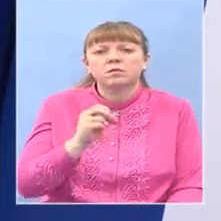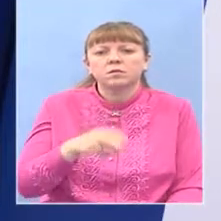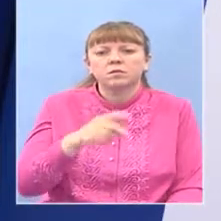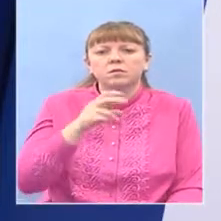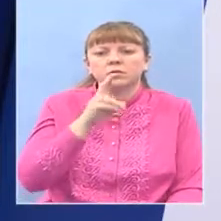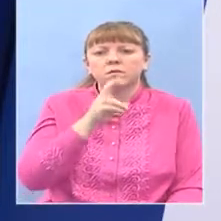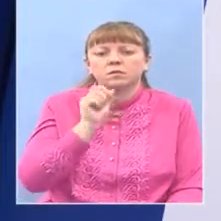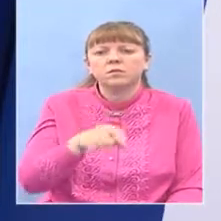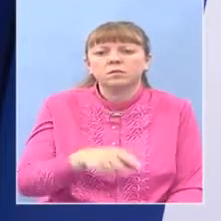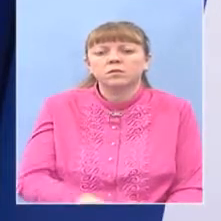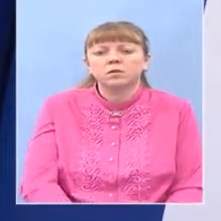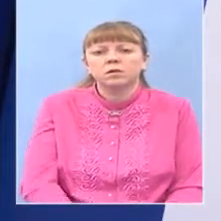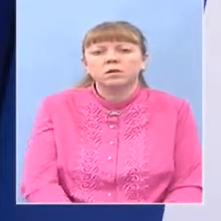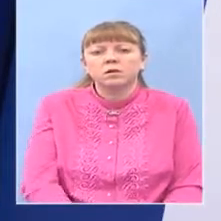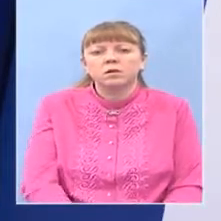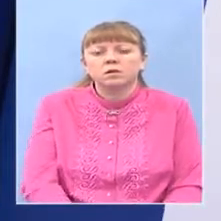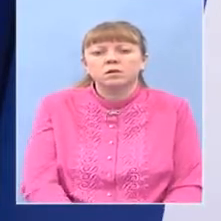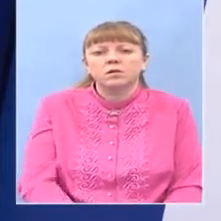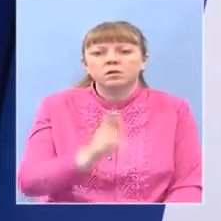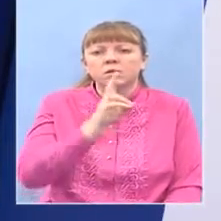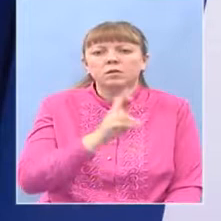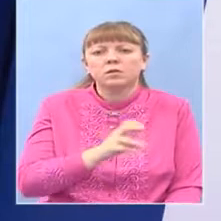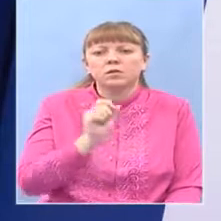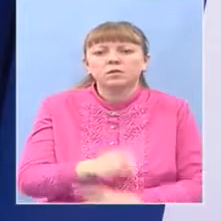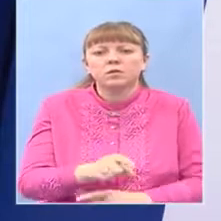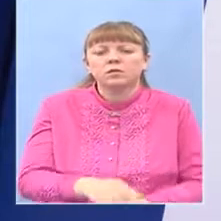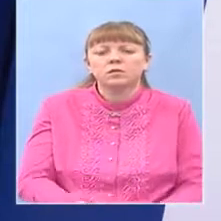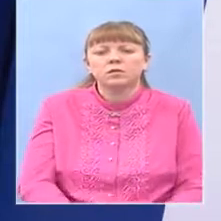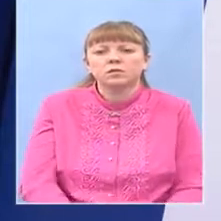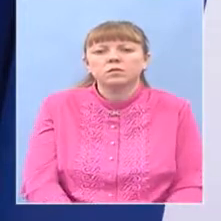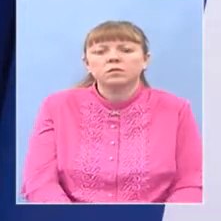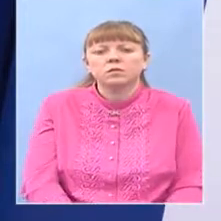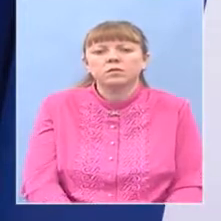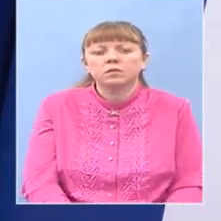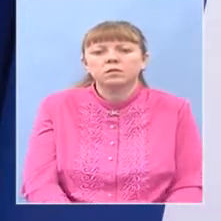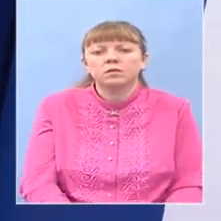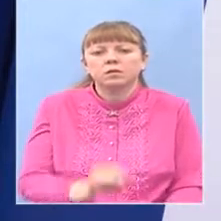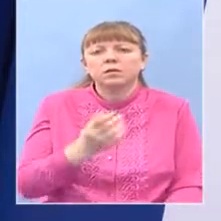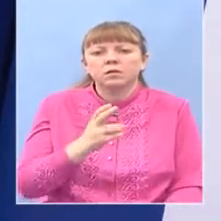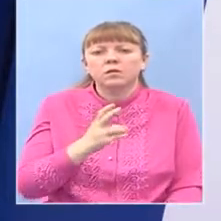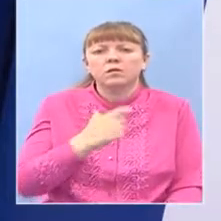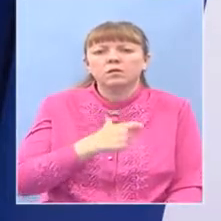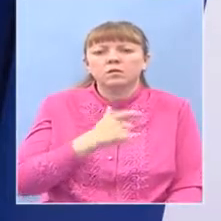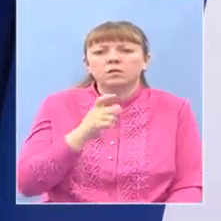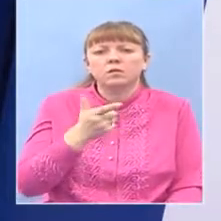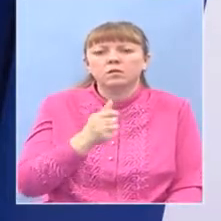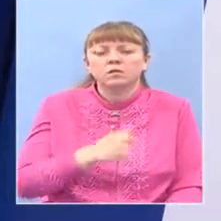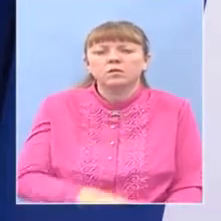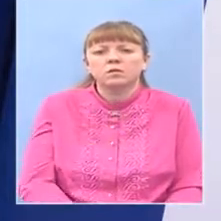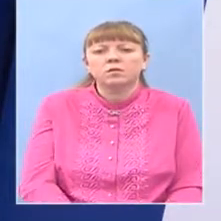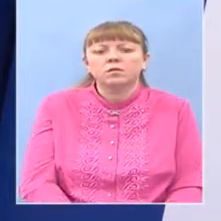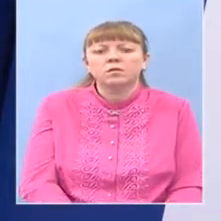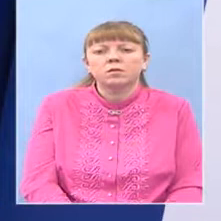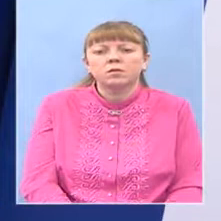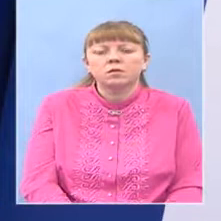заказа, потому что здесь он говорится, государственный заказ, да, то есть определенный поставщик заказывает свою услугу. Соответственно,